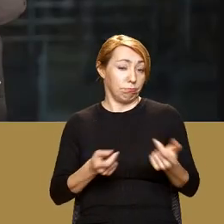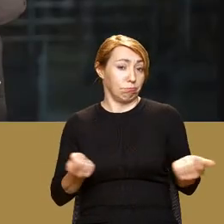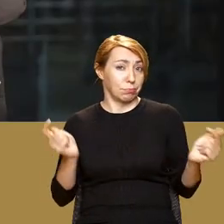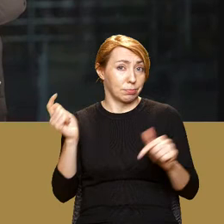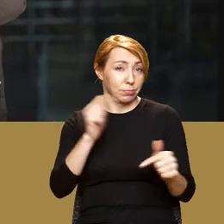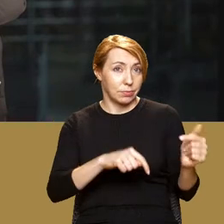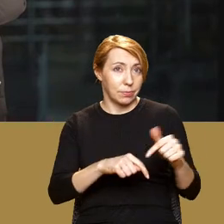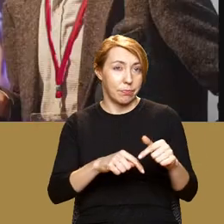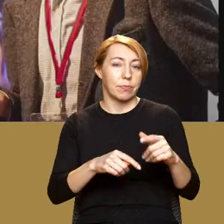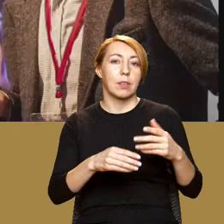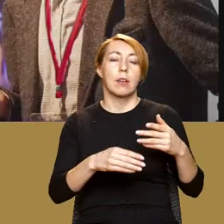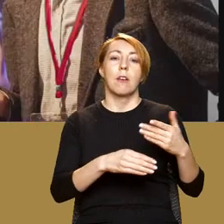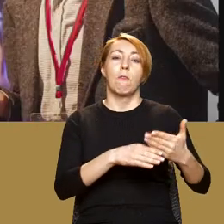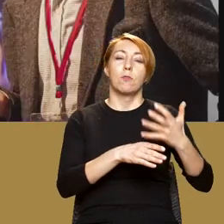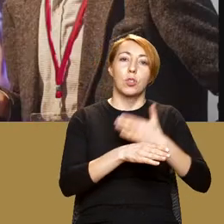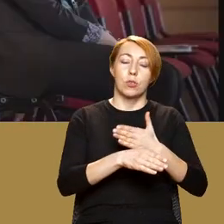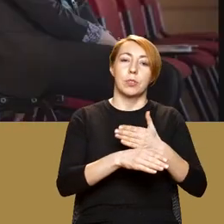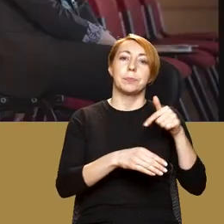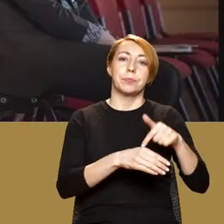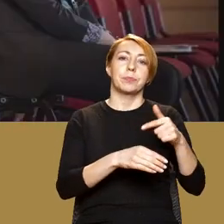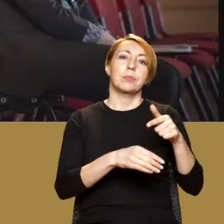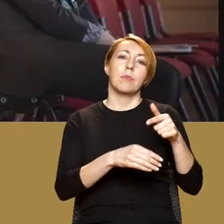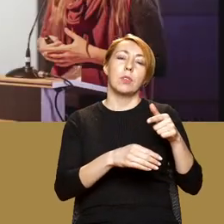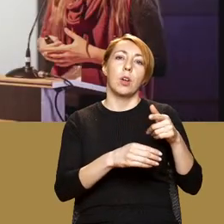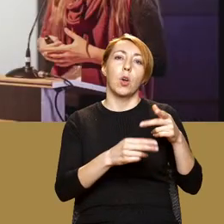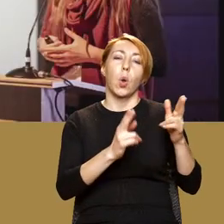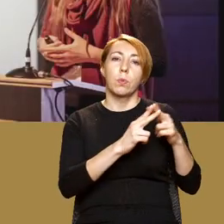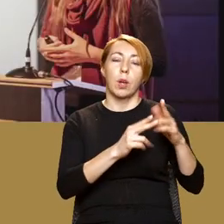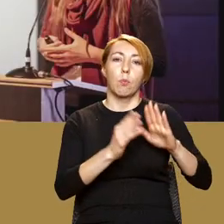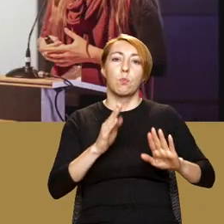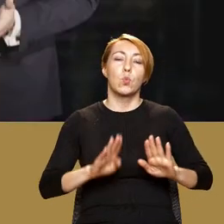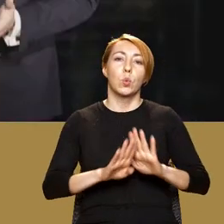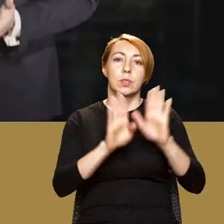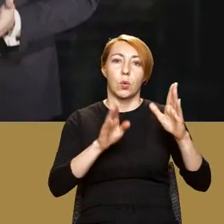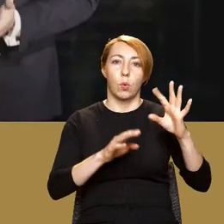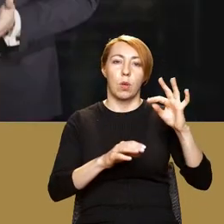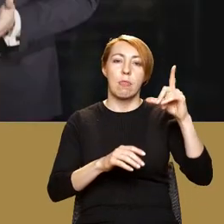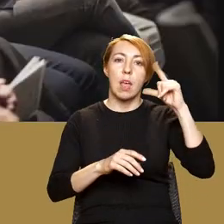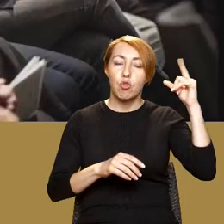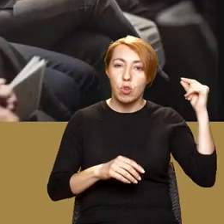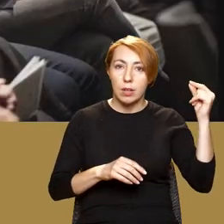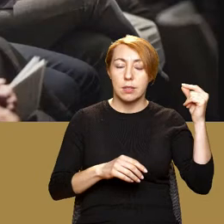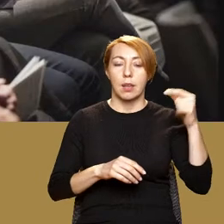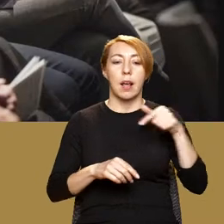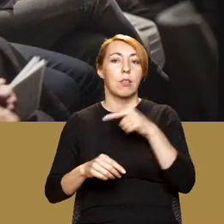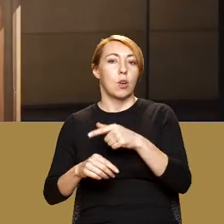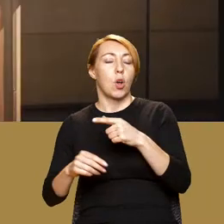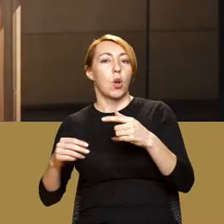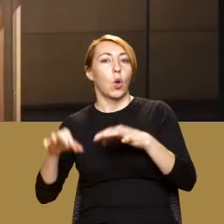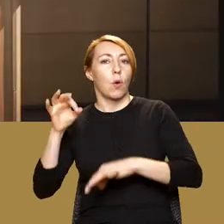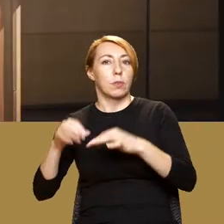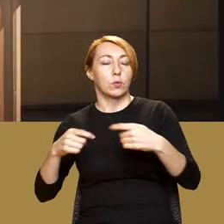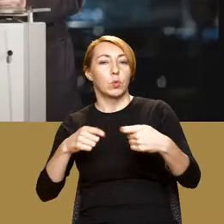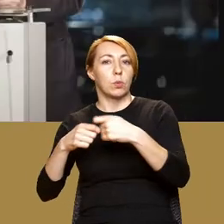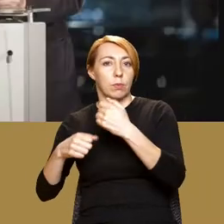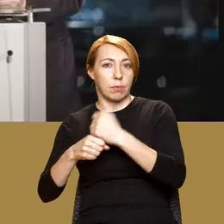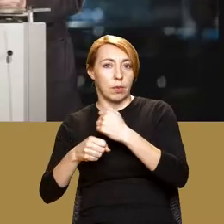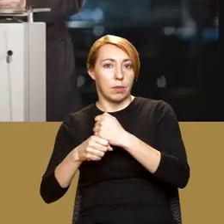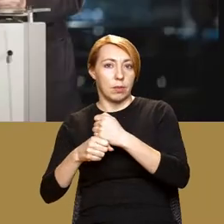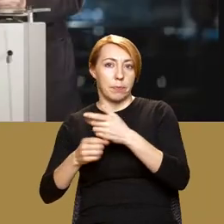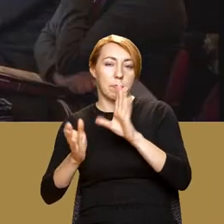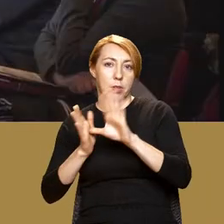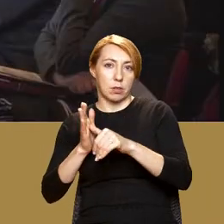Muzeum Tatrzańskim imienia Tytusa Chałubińskiego w Zakopanem, tak tą konferencję współorganizowaliśmy z Miejskim Muzeum w